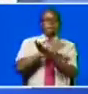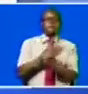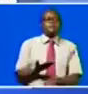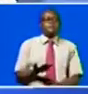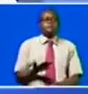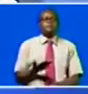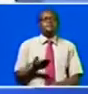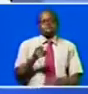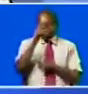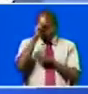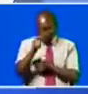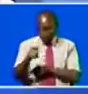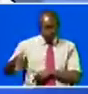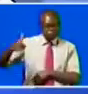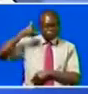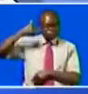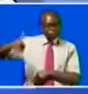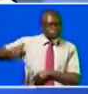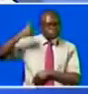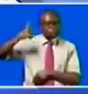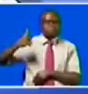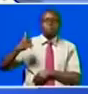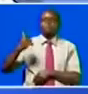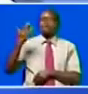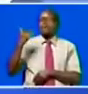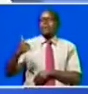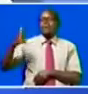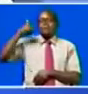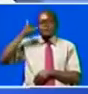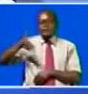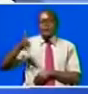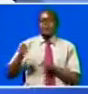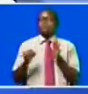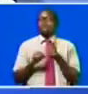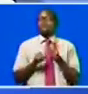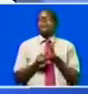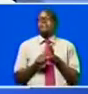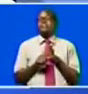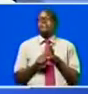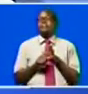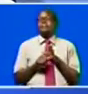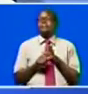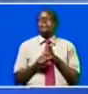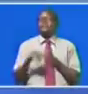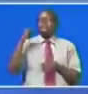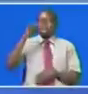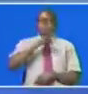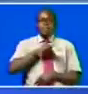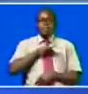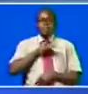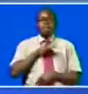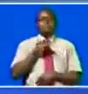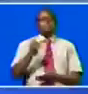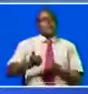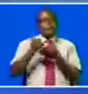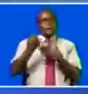kulikuwa na heshima na ilikuwa landline, mbona nakupigia simu unapokea? Mbona simu ya rununu inaleta mambo mengi? Kwa hivyo angalia hiyo simu inakufaidi vipi? Inaleta hasara